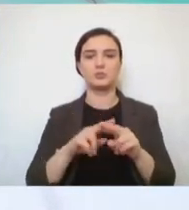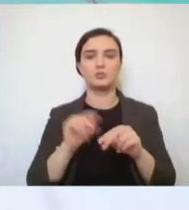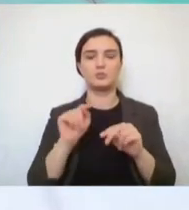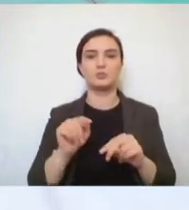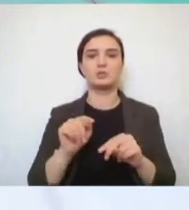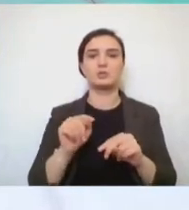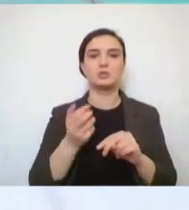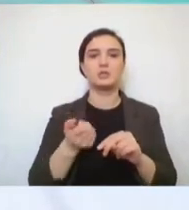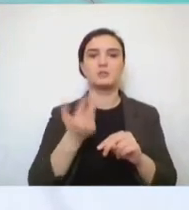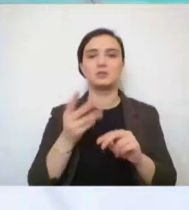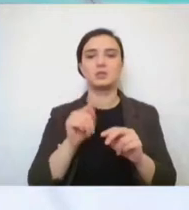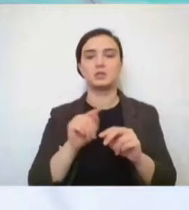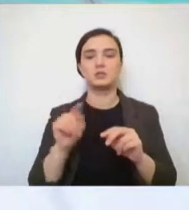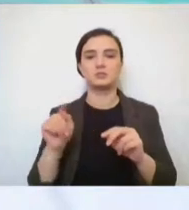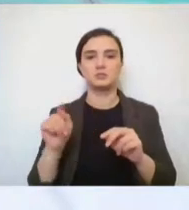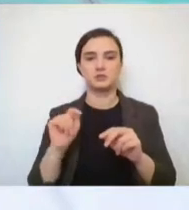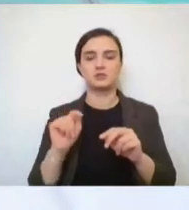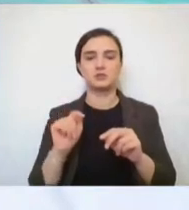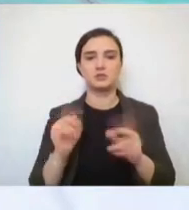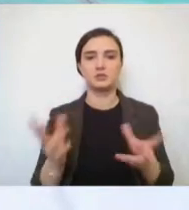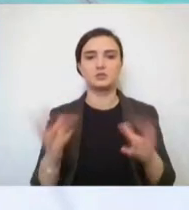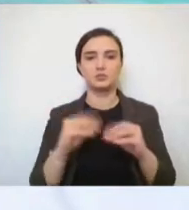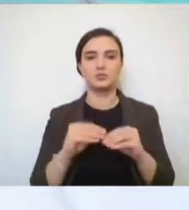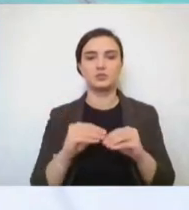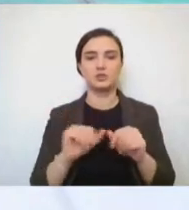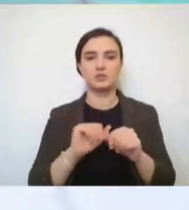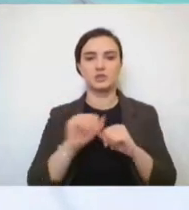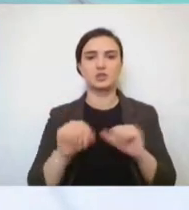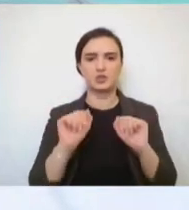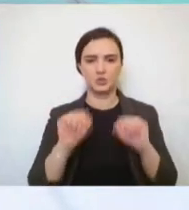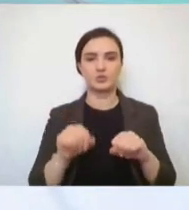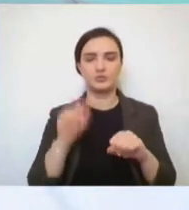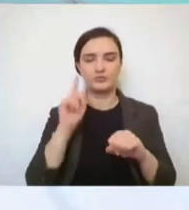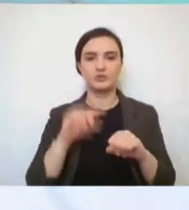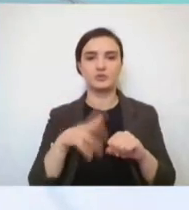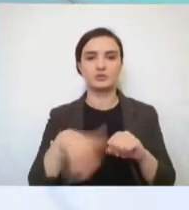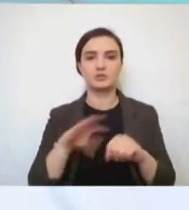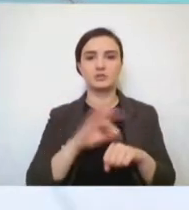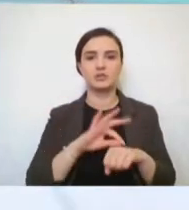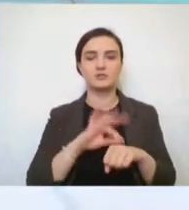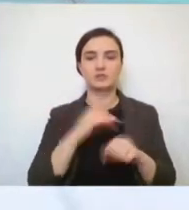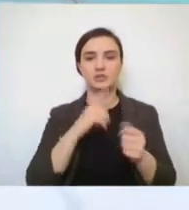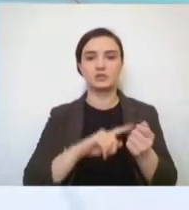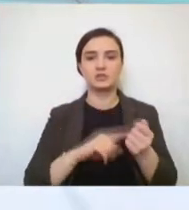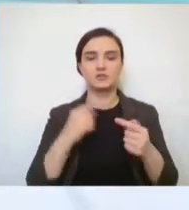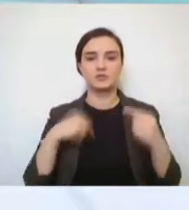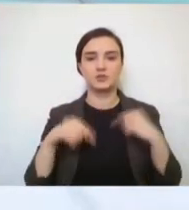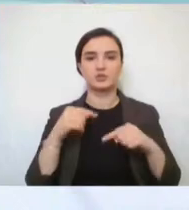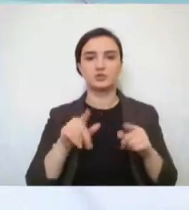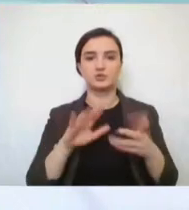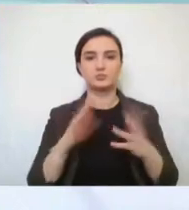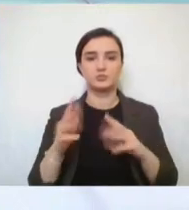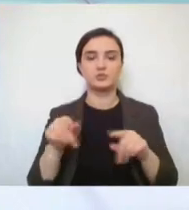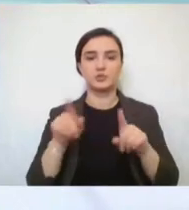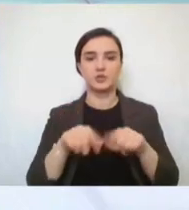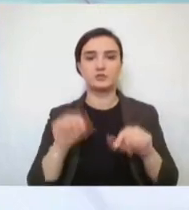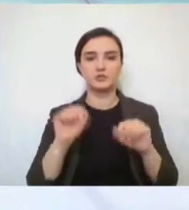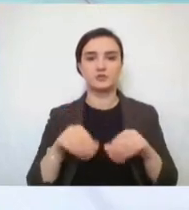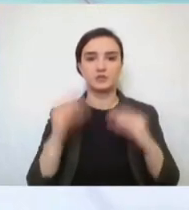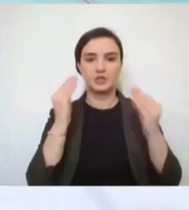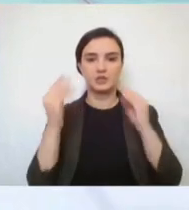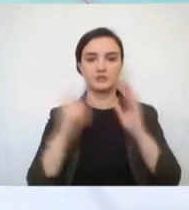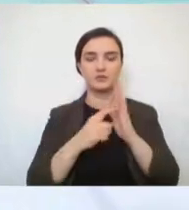რამდენიმე ამოცანის ერთდროულად გადაჭრა შეუძლია გულის ზახტვა დაავადების შემთხვევაში. აქვე შეგვიძლია განვიხილოთ